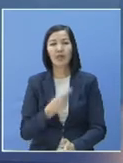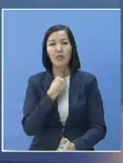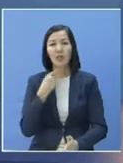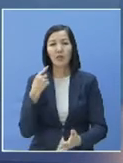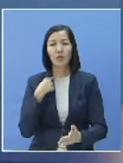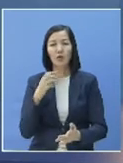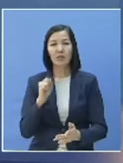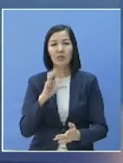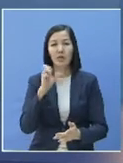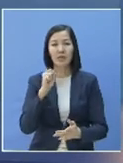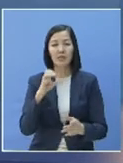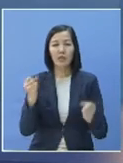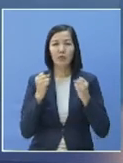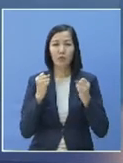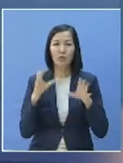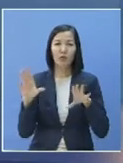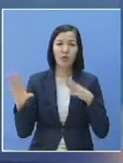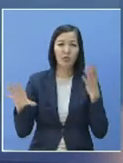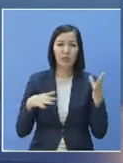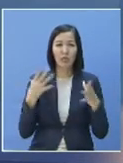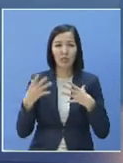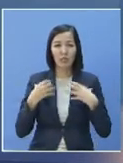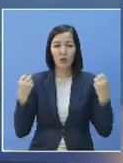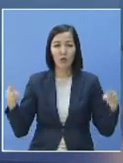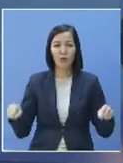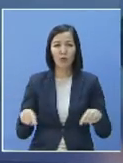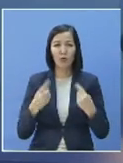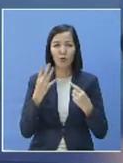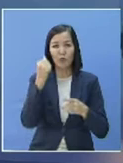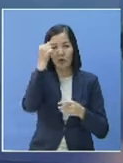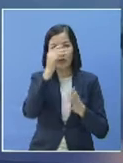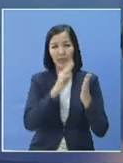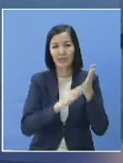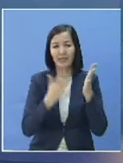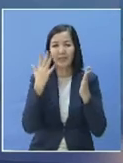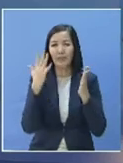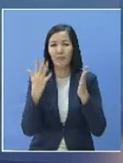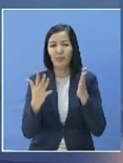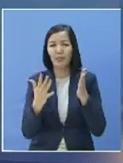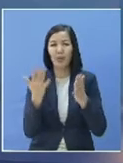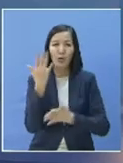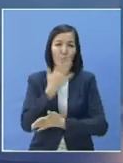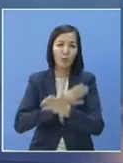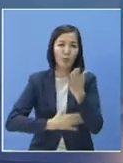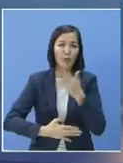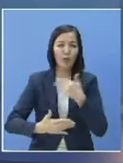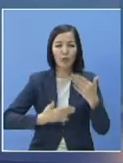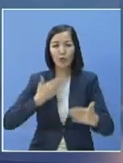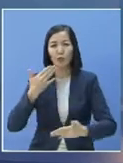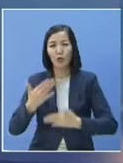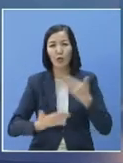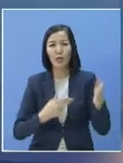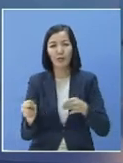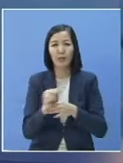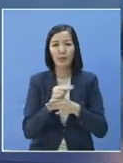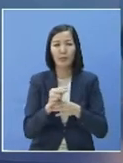Талдықорғандағы Асар спорттық сауықтыру орталығының мамандары 4 жылда 85 мүгедекті балдақпен жүре алатын жағдайға жеткізген.